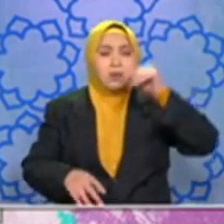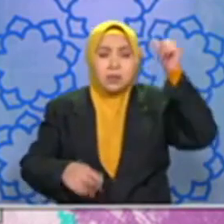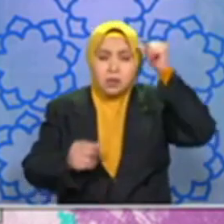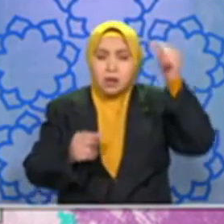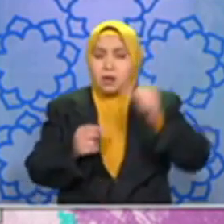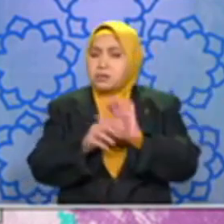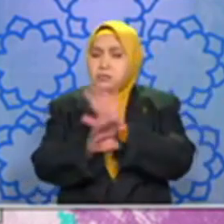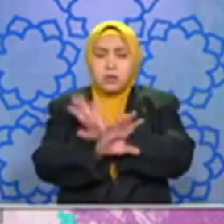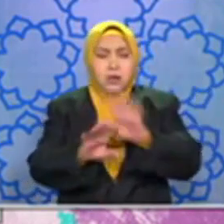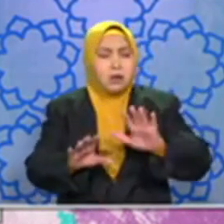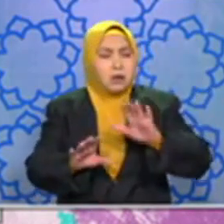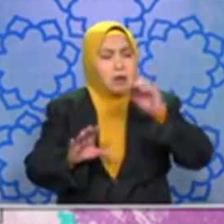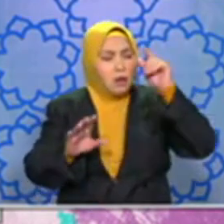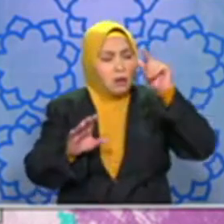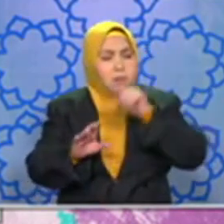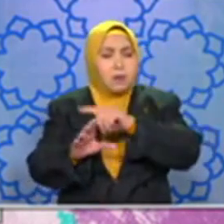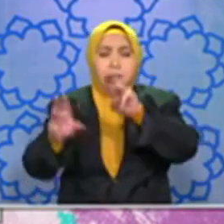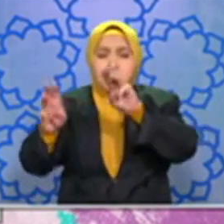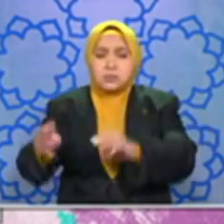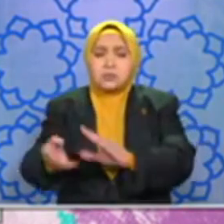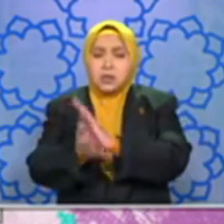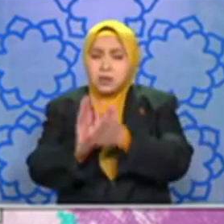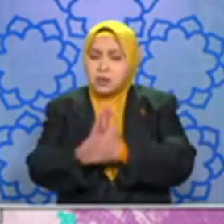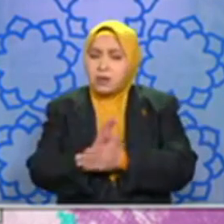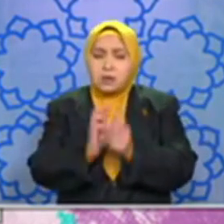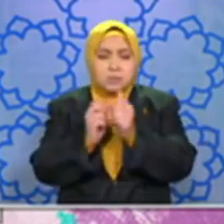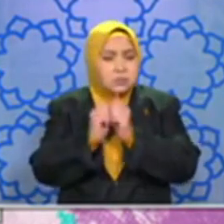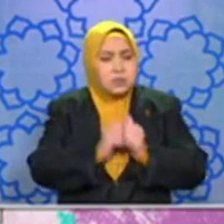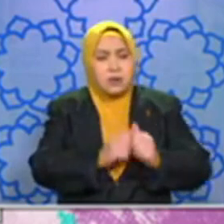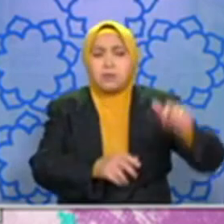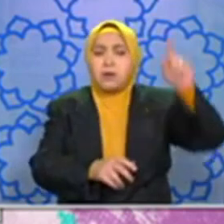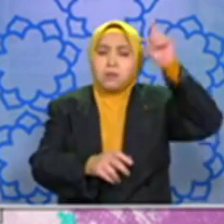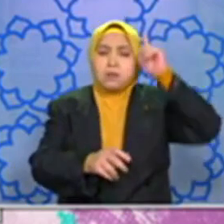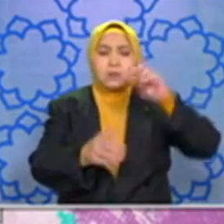إلها آخر فتلقى في